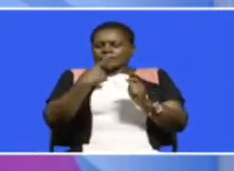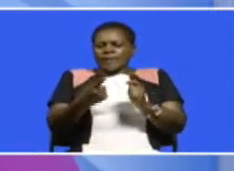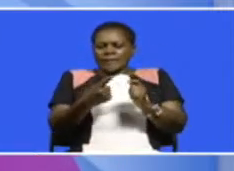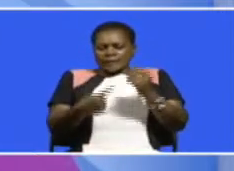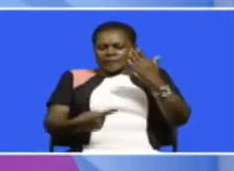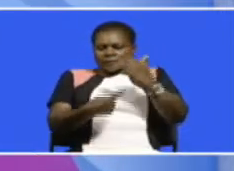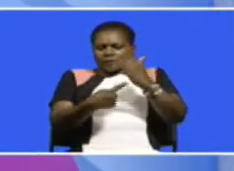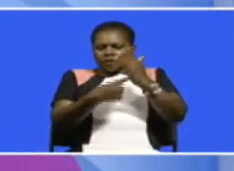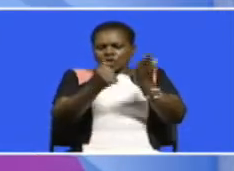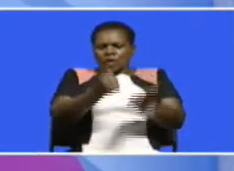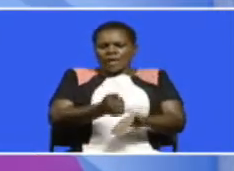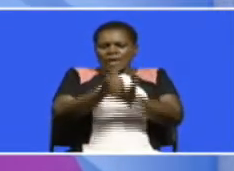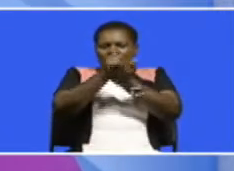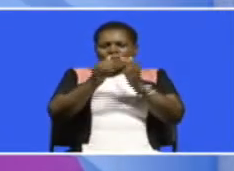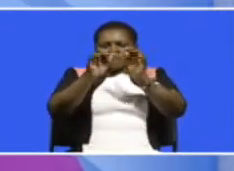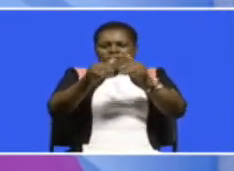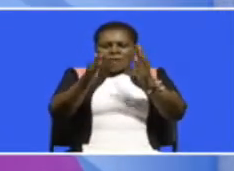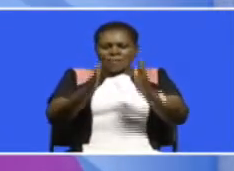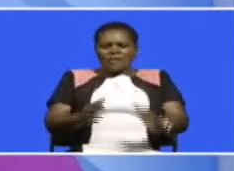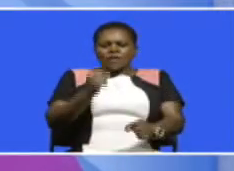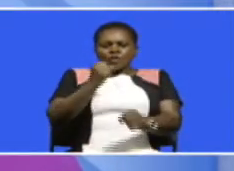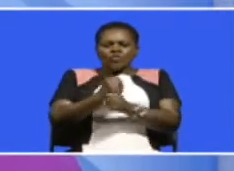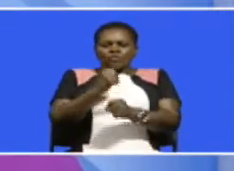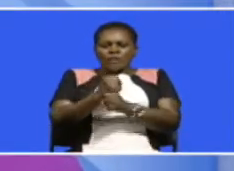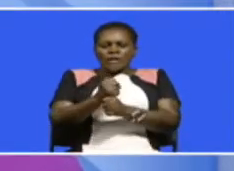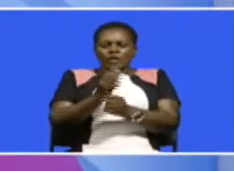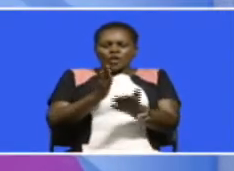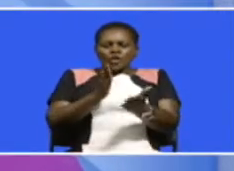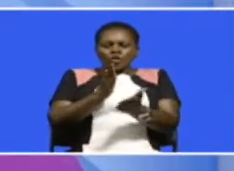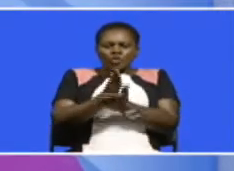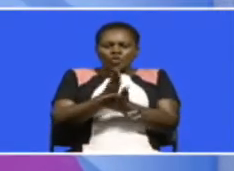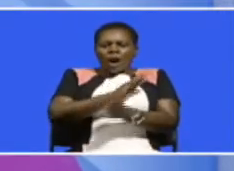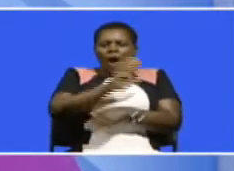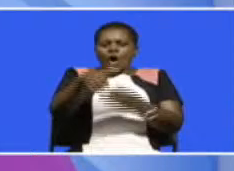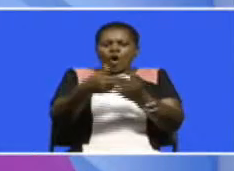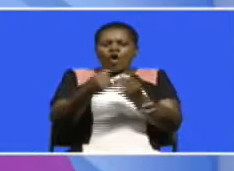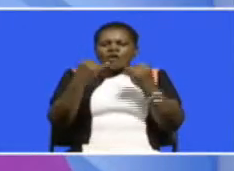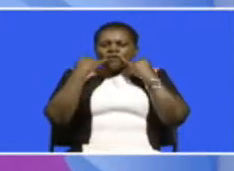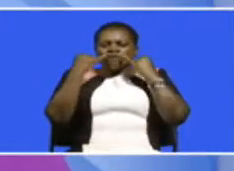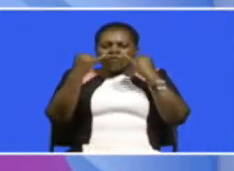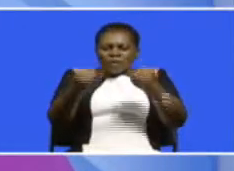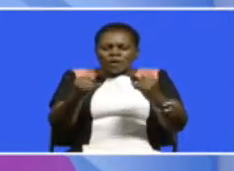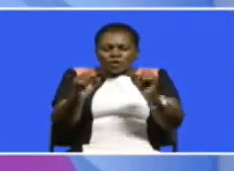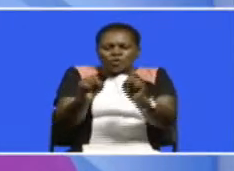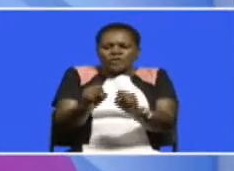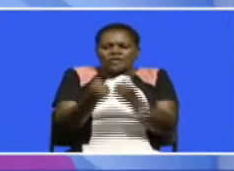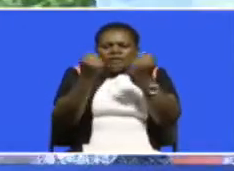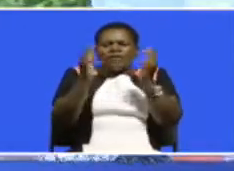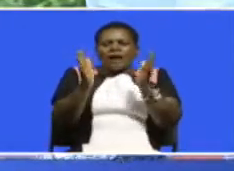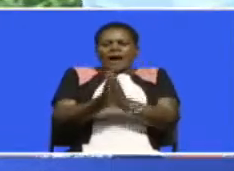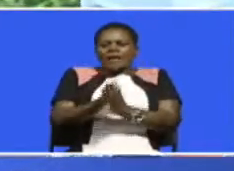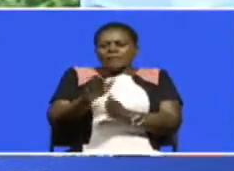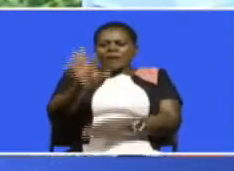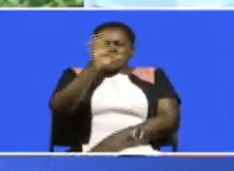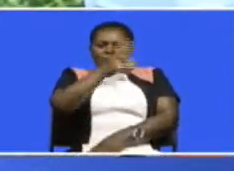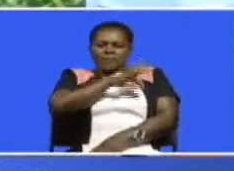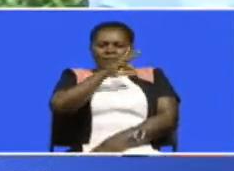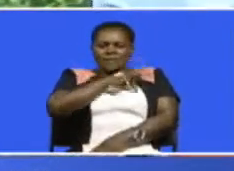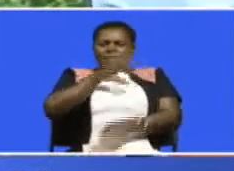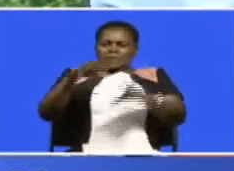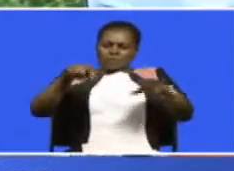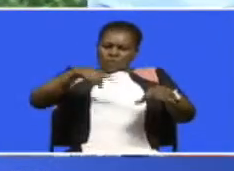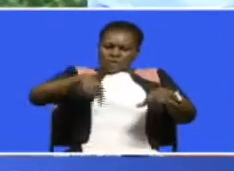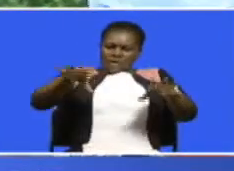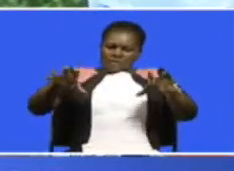mfumo huo utawasaidia wakulima kuhakikisha maelezo yao yote yako salama na wananufaika. Tume